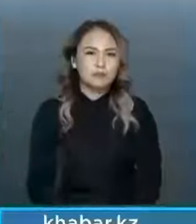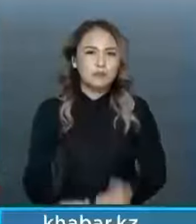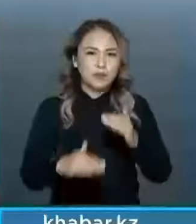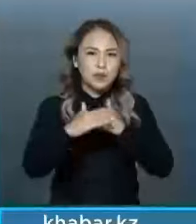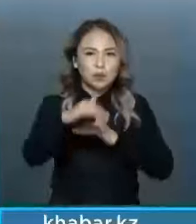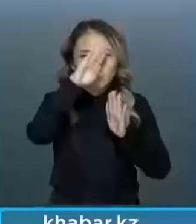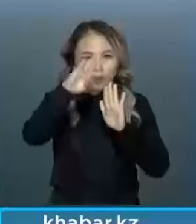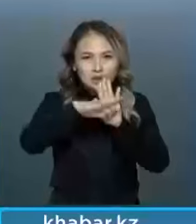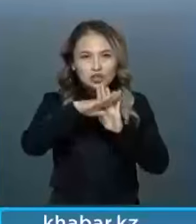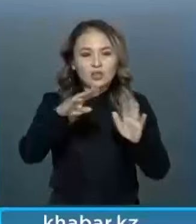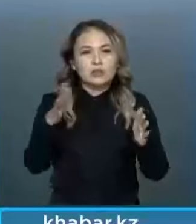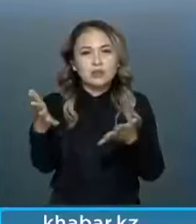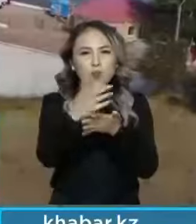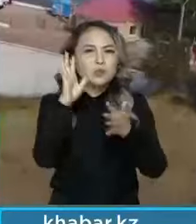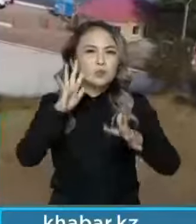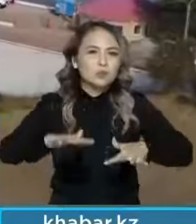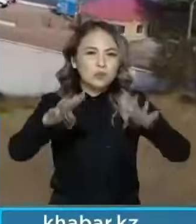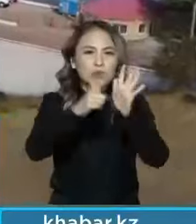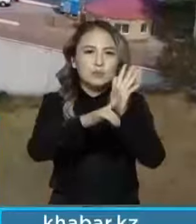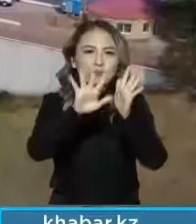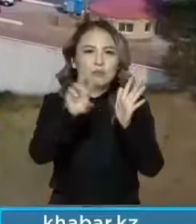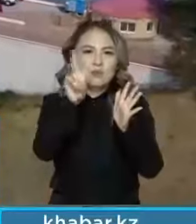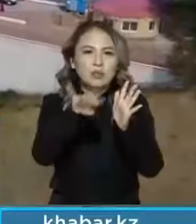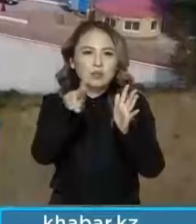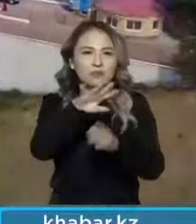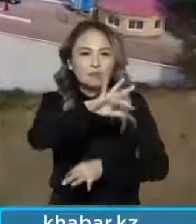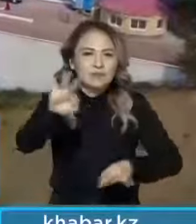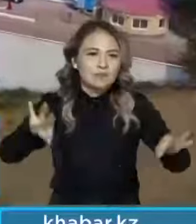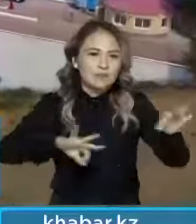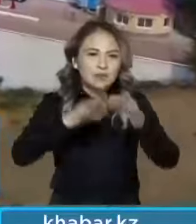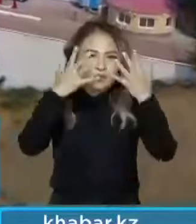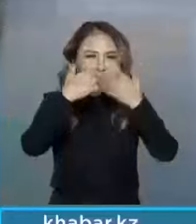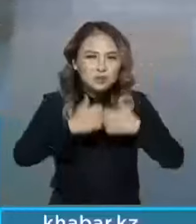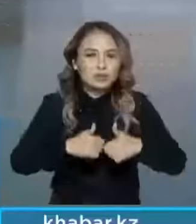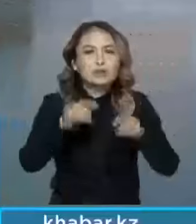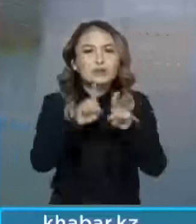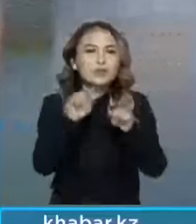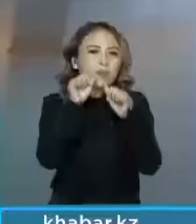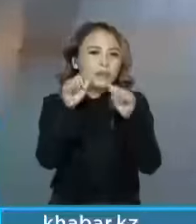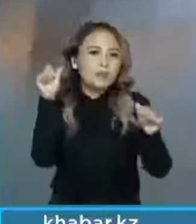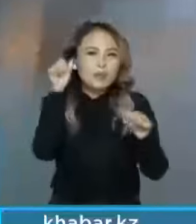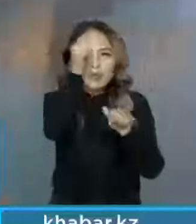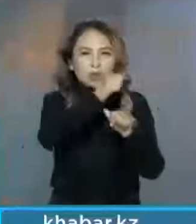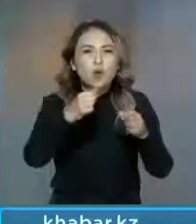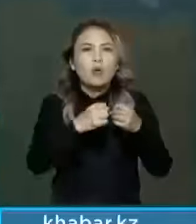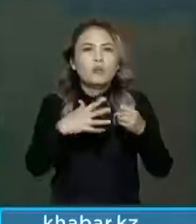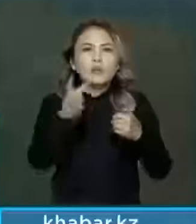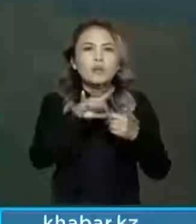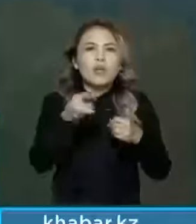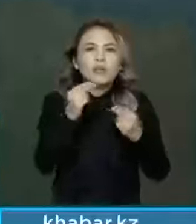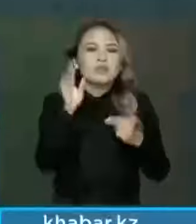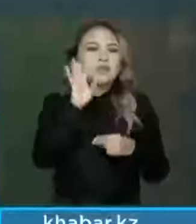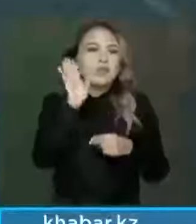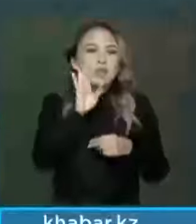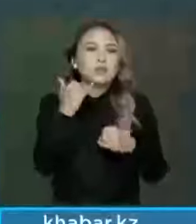Ал еліміздегі қоймаларда жиналған судың көлемі 75 миллиард текше метрге жетті. Бұл өткен жылғы көрсеткішпен салыстырғанда 15 миллиард